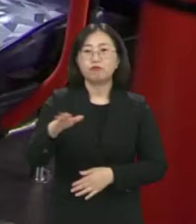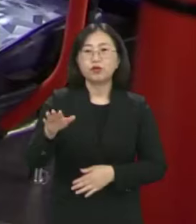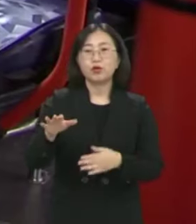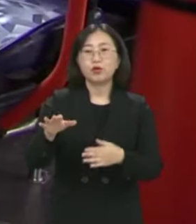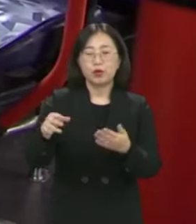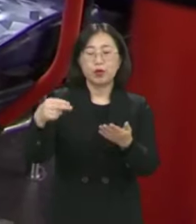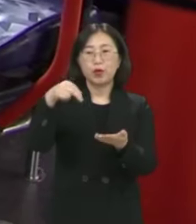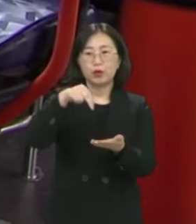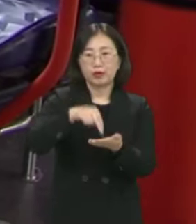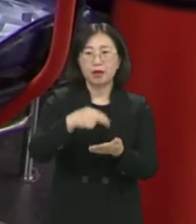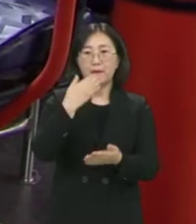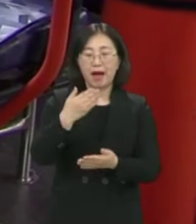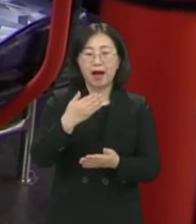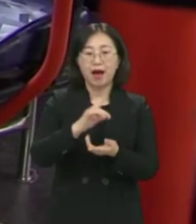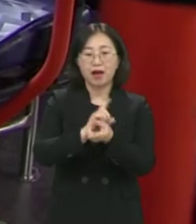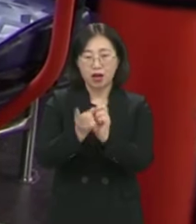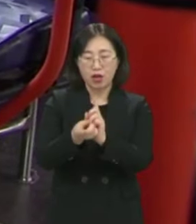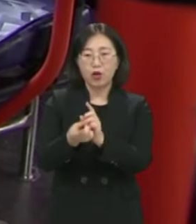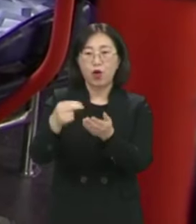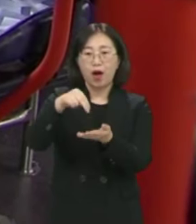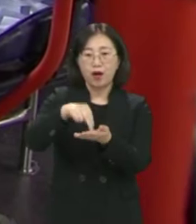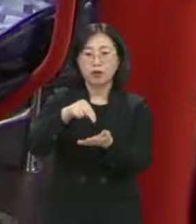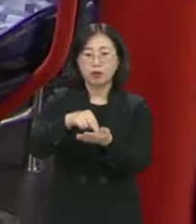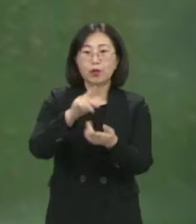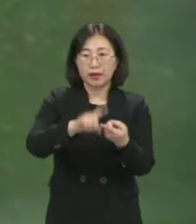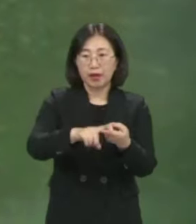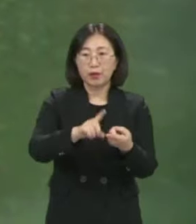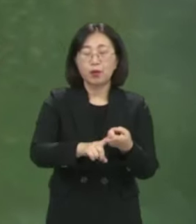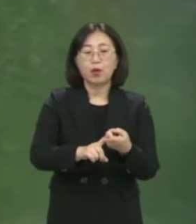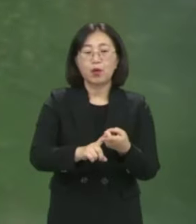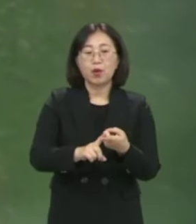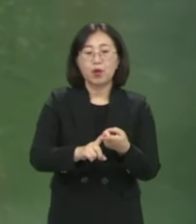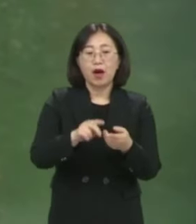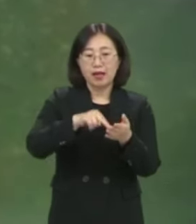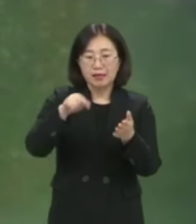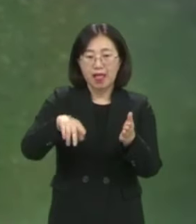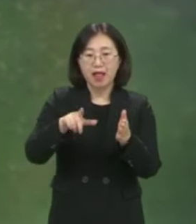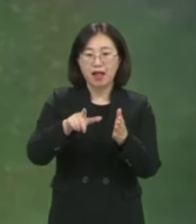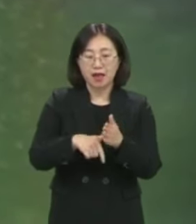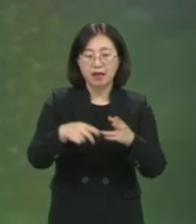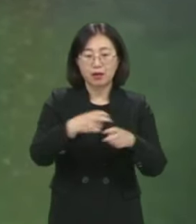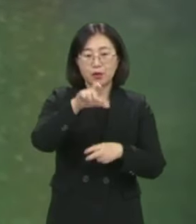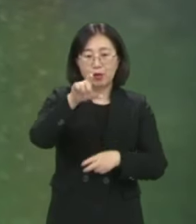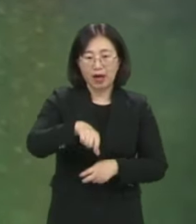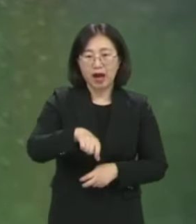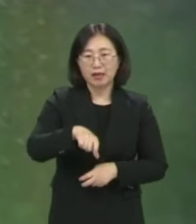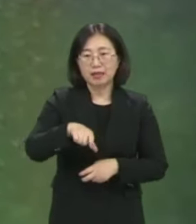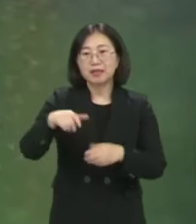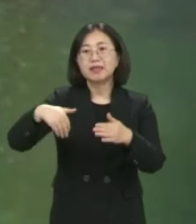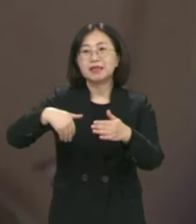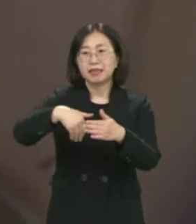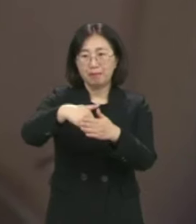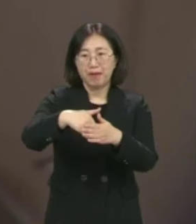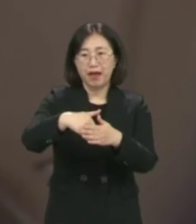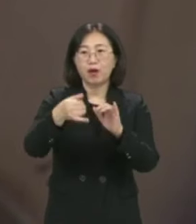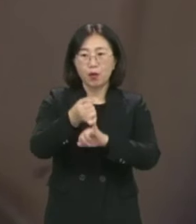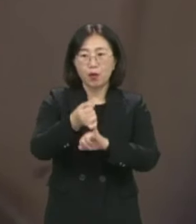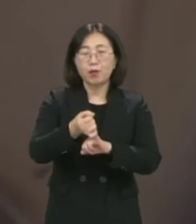있으며 무료 환승은 기존 시군별 환승 체계를 유지하고 하차할 때는 반드시 교통 카드를 버스 단말기에